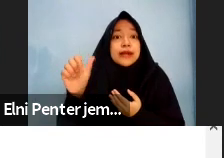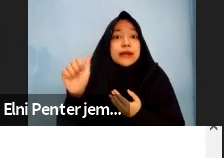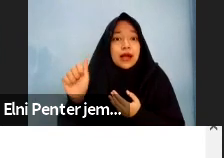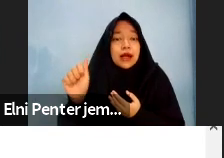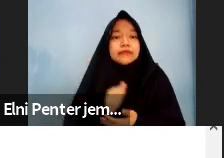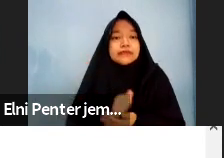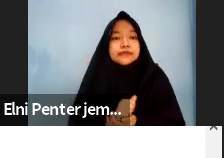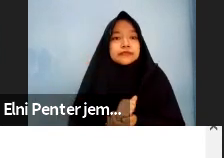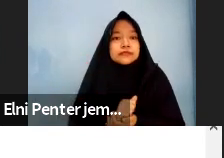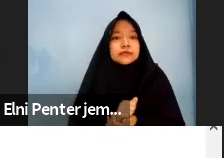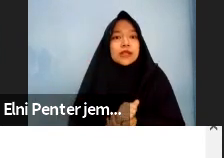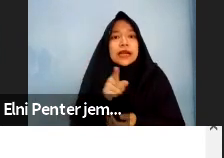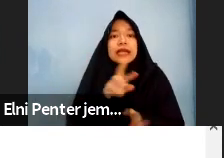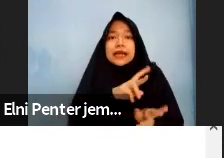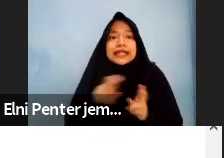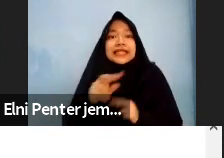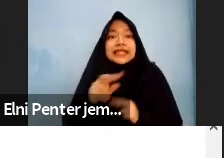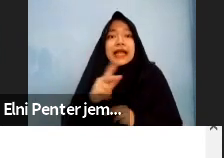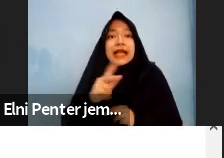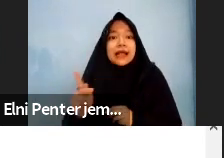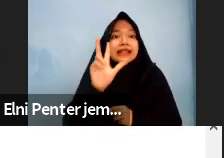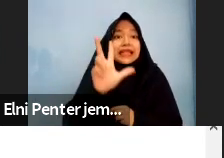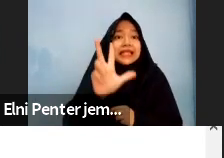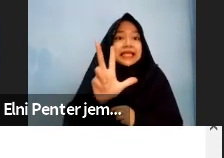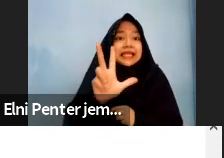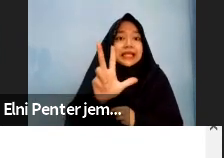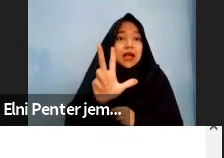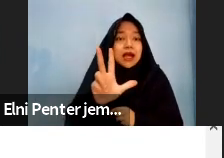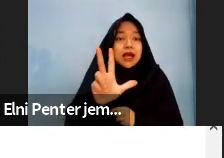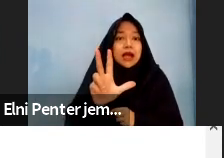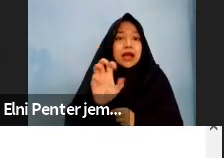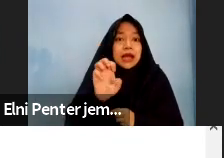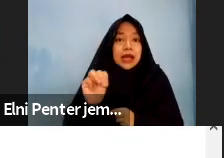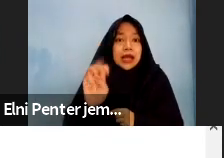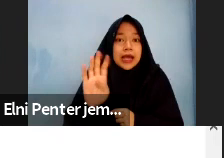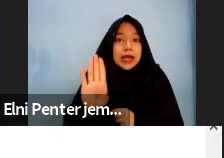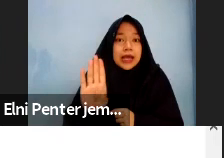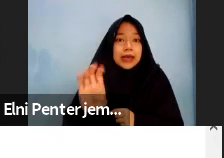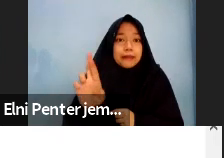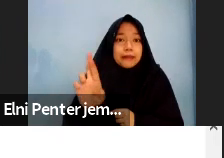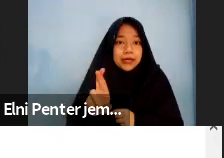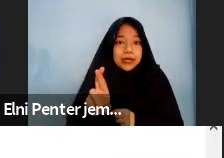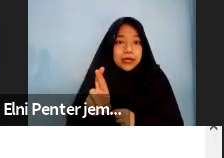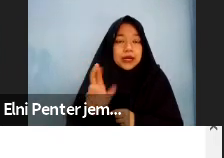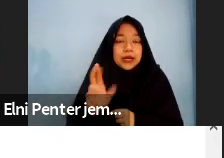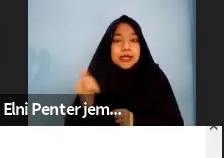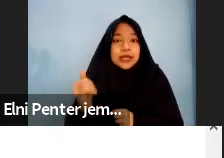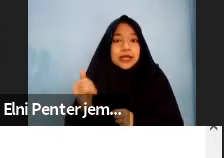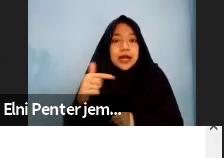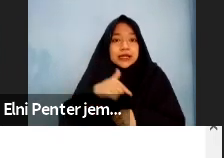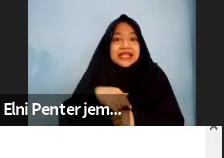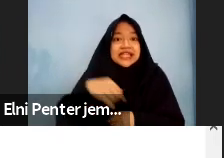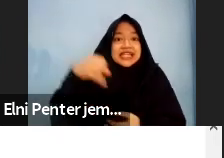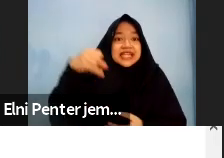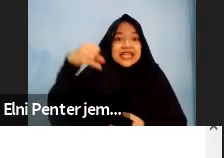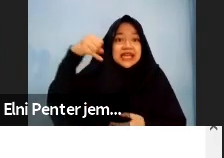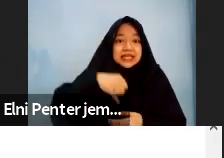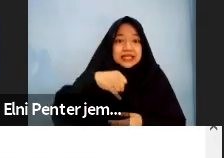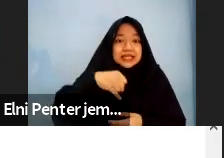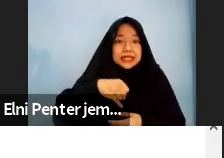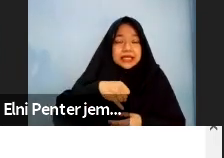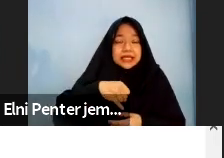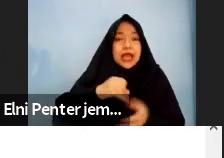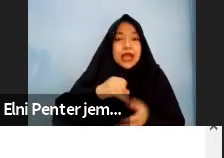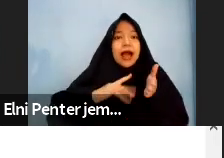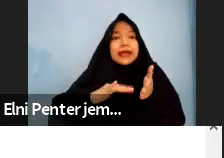tiga buah ember atau bejana yang masing-masing diisi air hangat air biasa dan air es